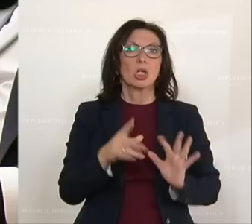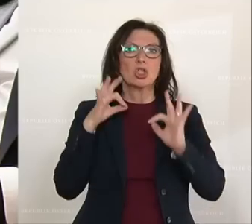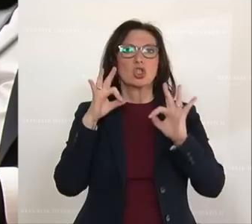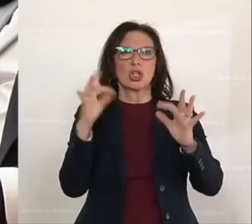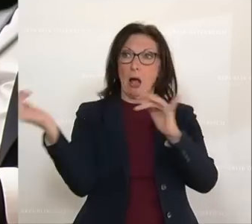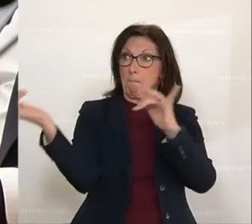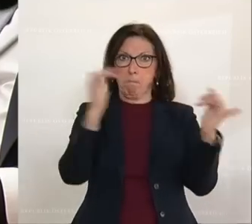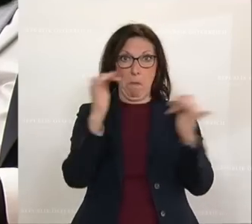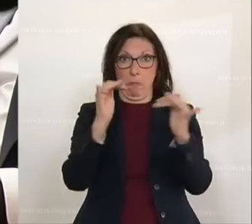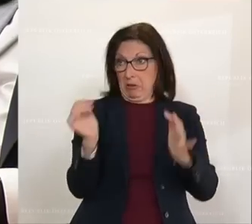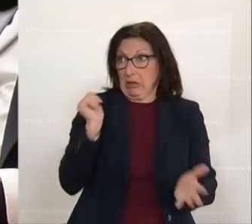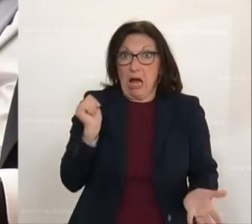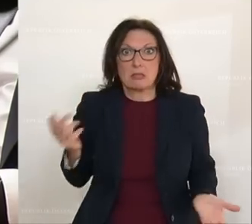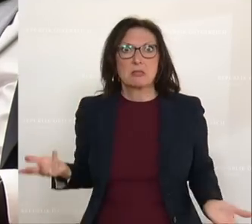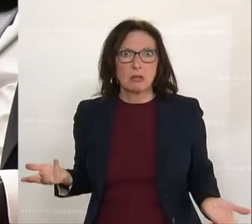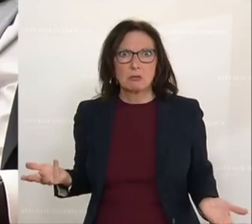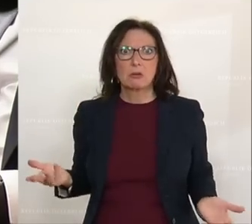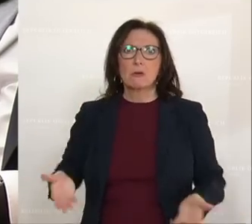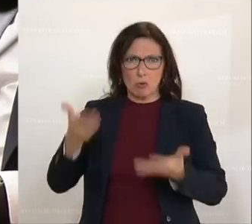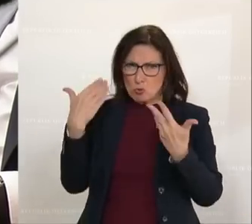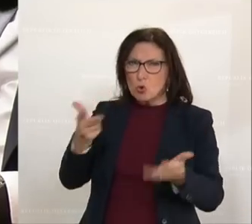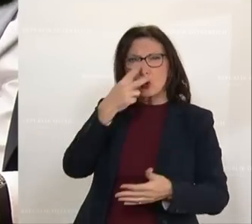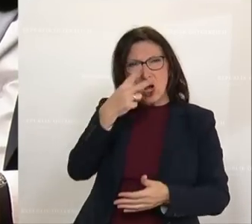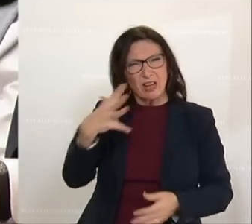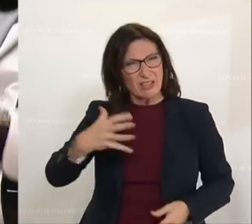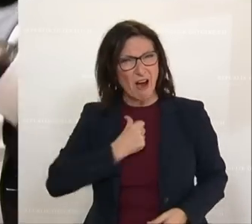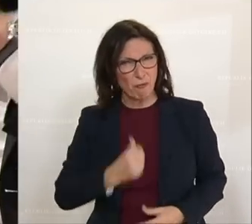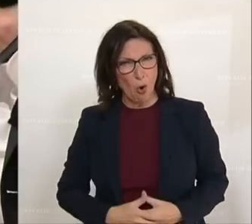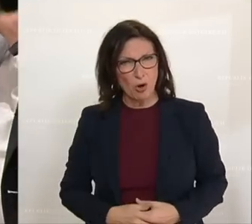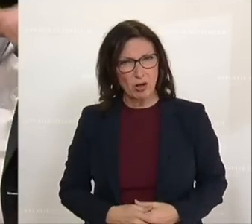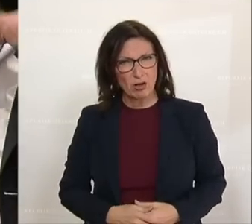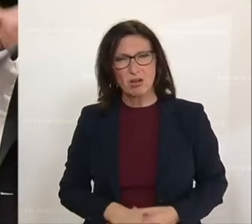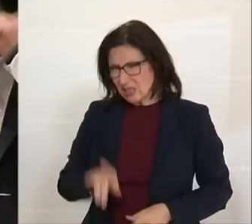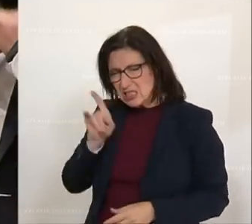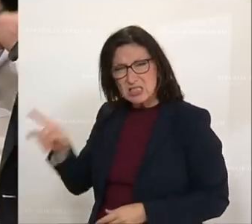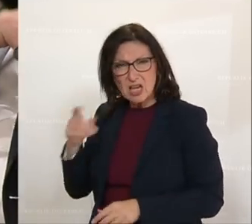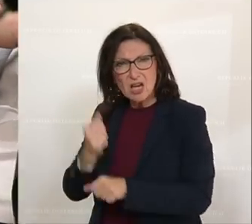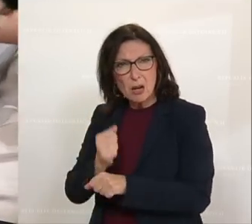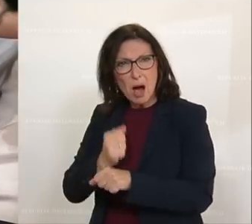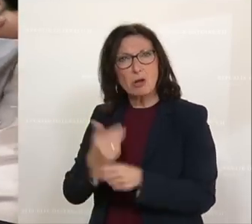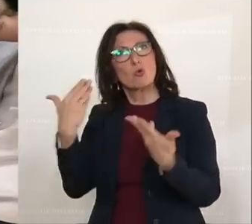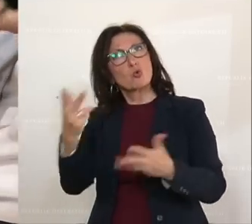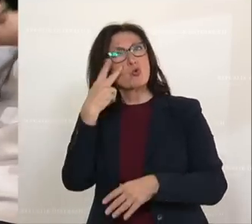Ja, Krawalle kann einen guten Heirichen! Da ja, man wird, Gehls wird, Lena.